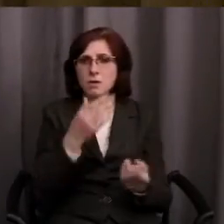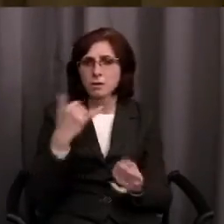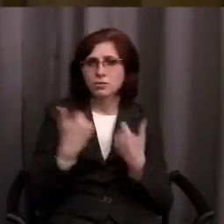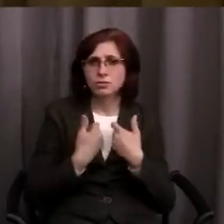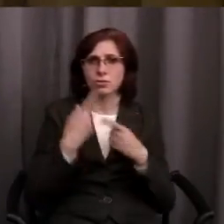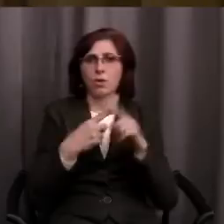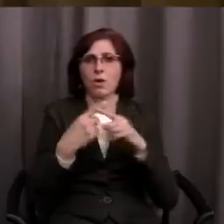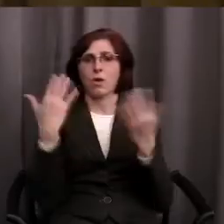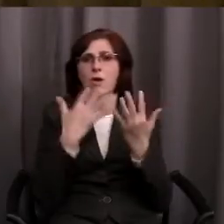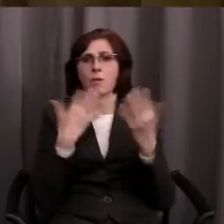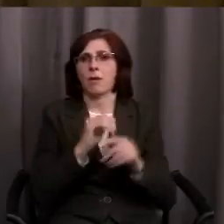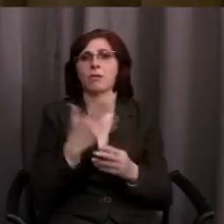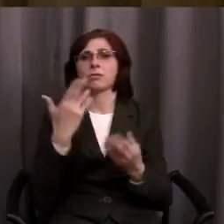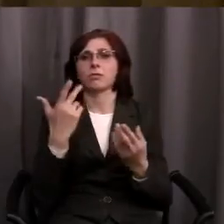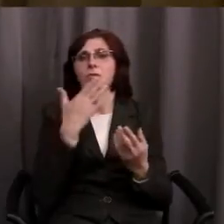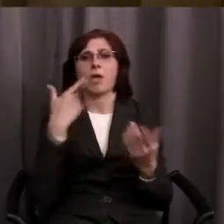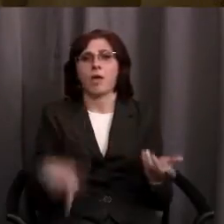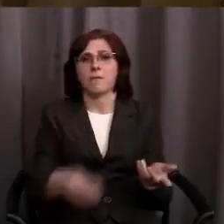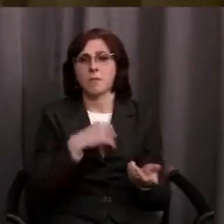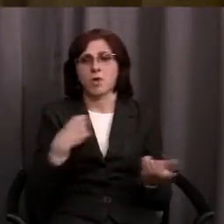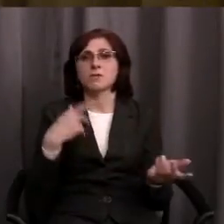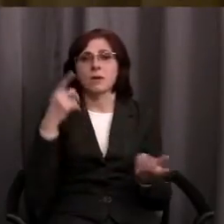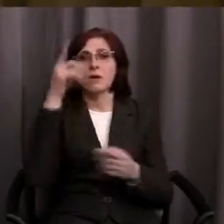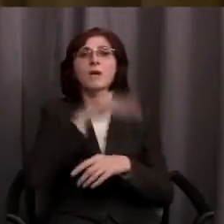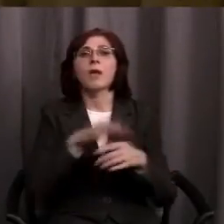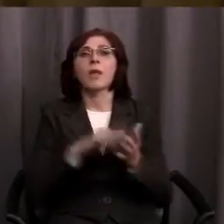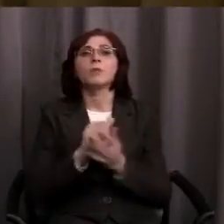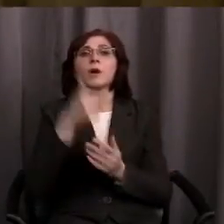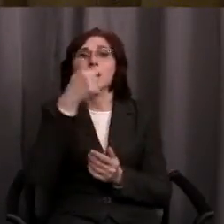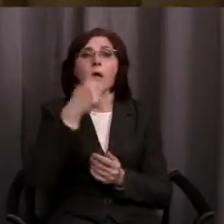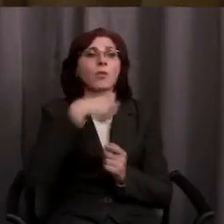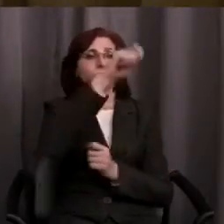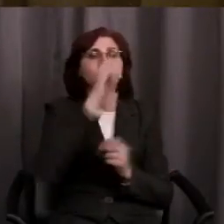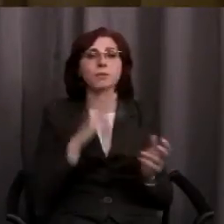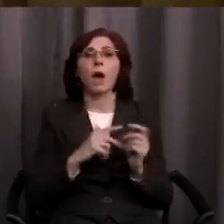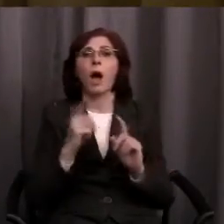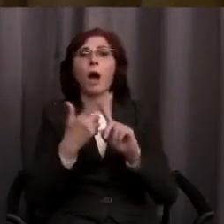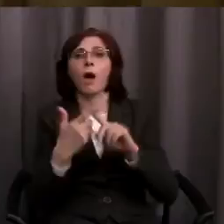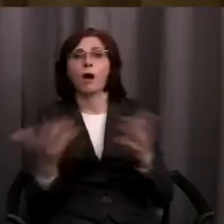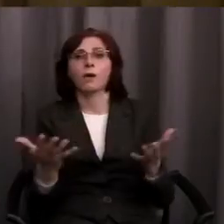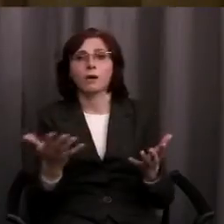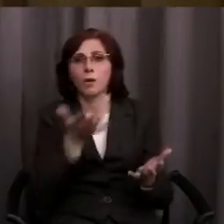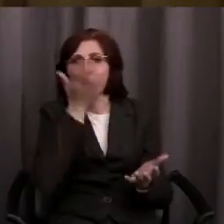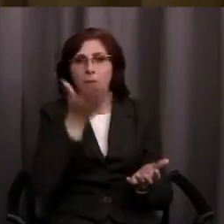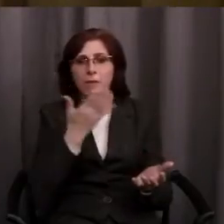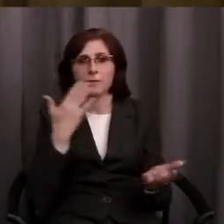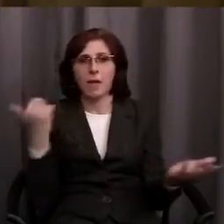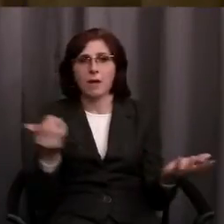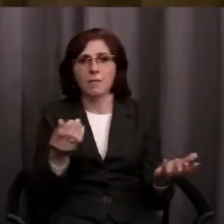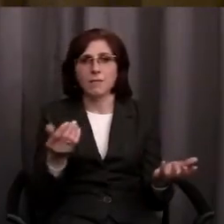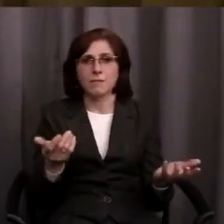wymaga tej opieki. A teraz nawet jak ktoś jeden pojedzie do sanatorium, no to już drugi no, na to